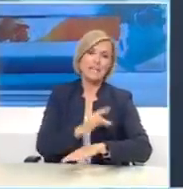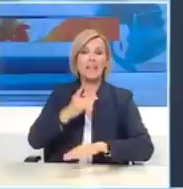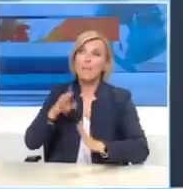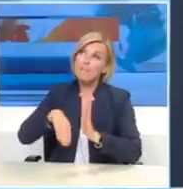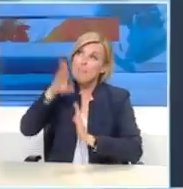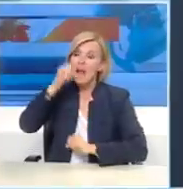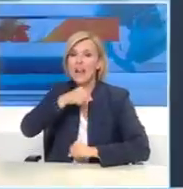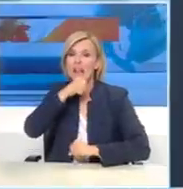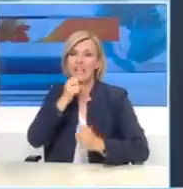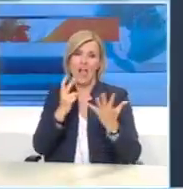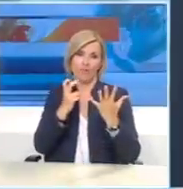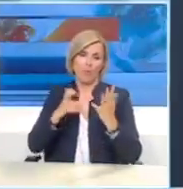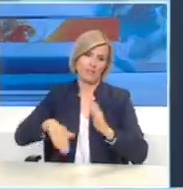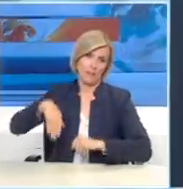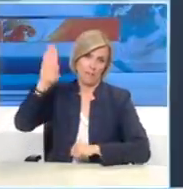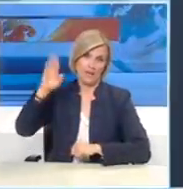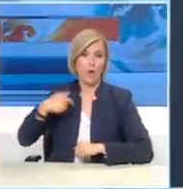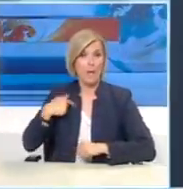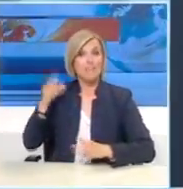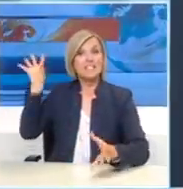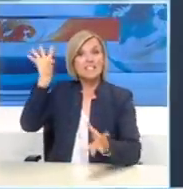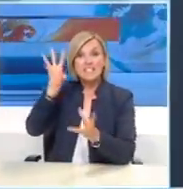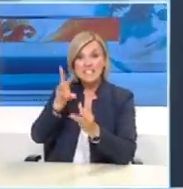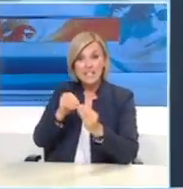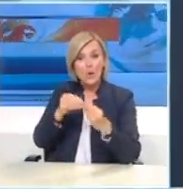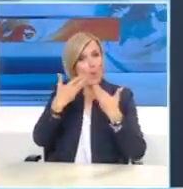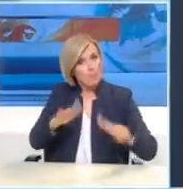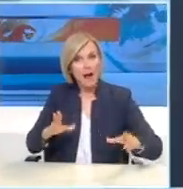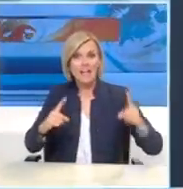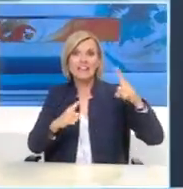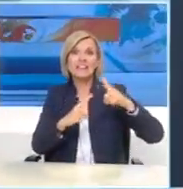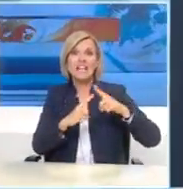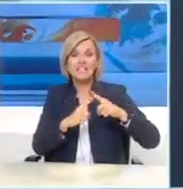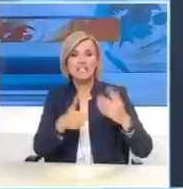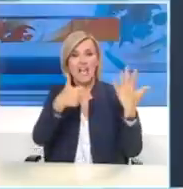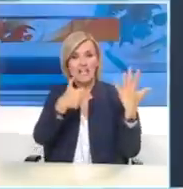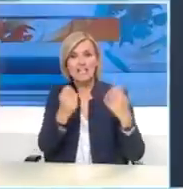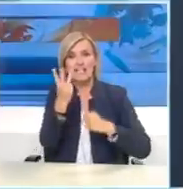άνω. Έχουν συνολικά ελεγχθεί 63.087 κλινικά δείγματα.